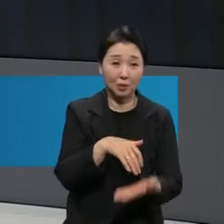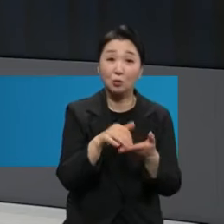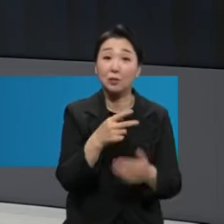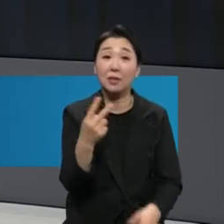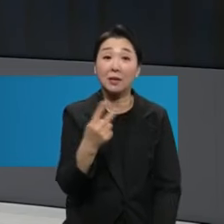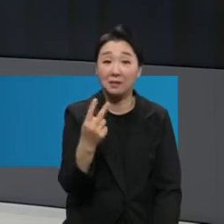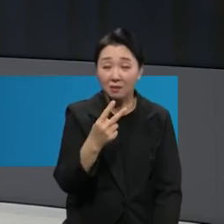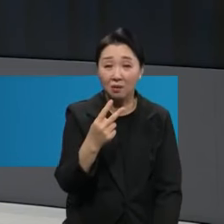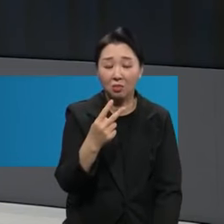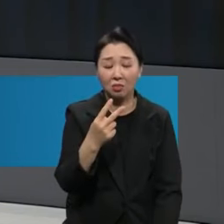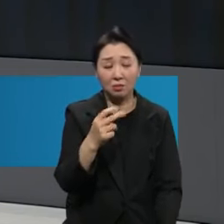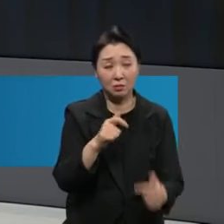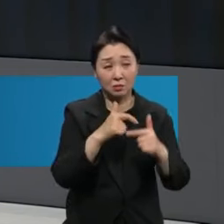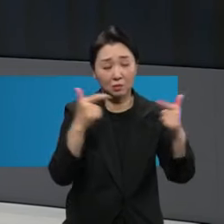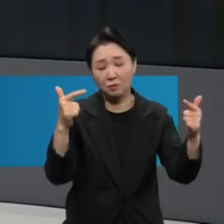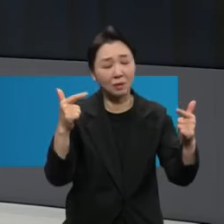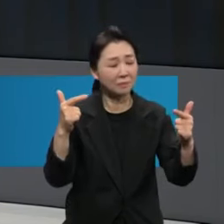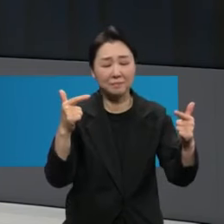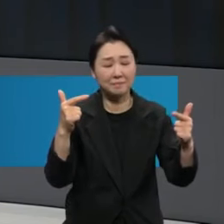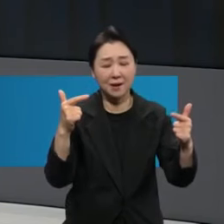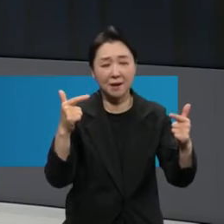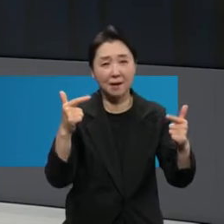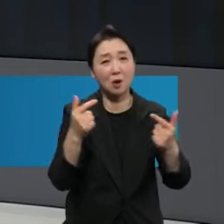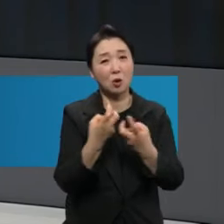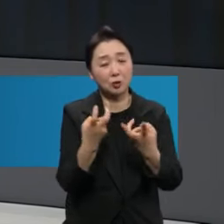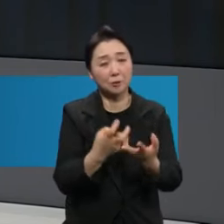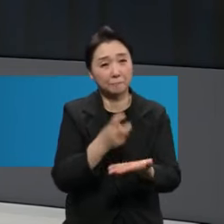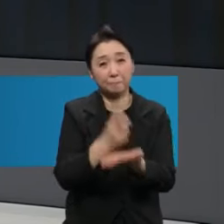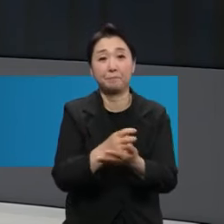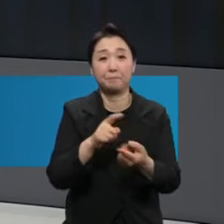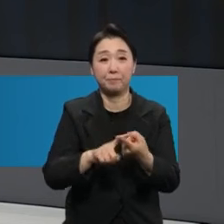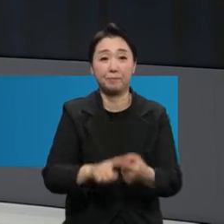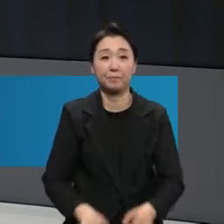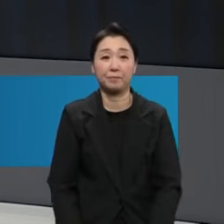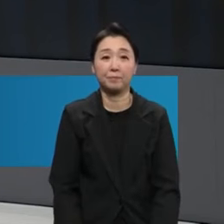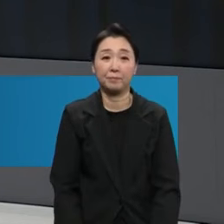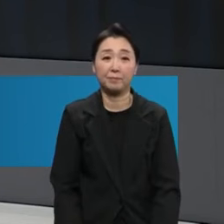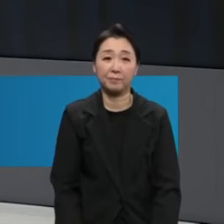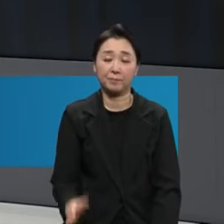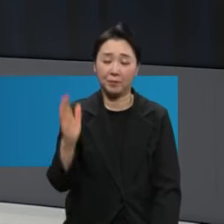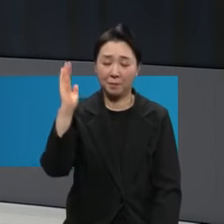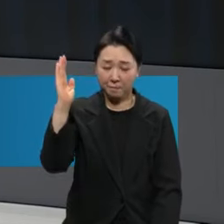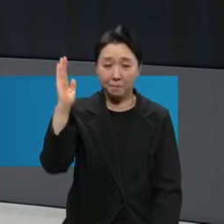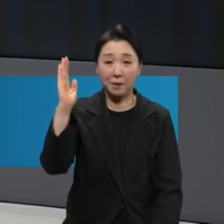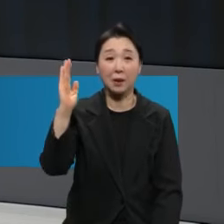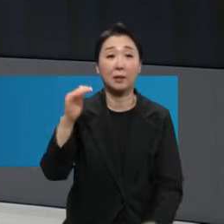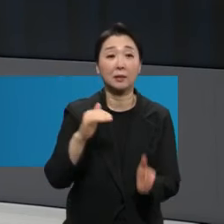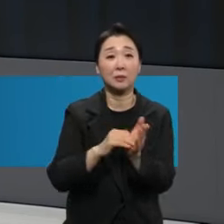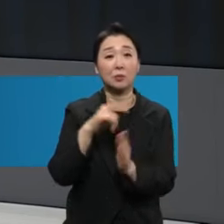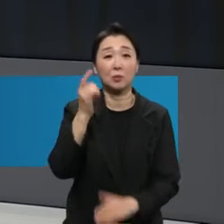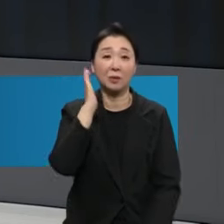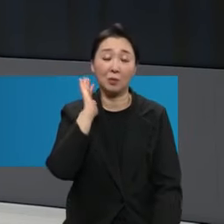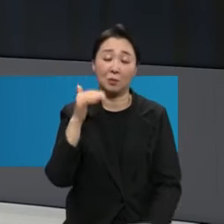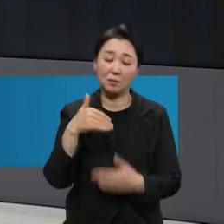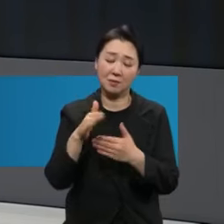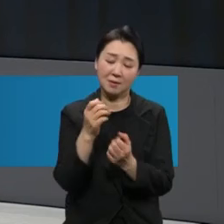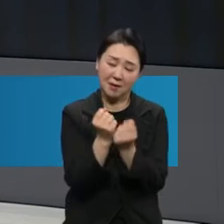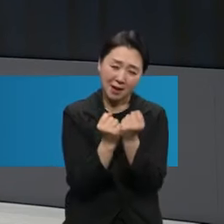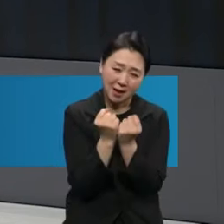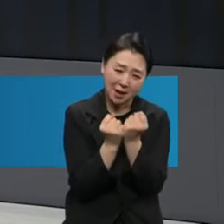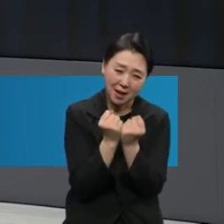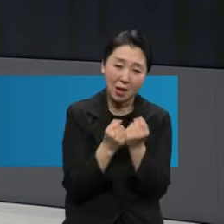의대생 2,000명 증원은 피하기 어렵다. 이 설명에 집중했습니다. 담화가 끝나고 대통령실은 설명을 하느라